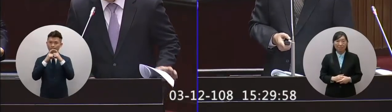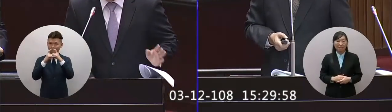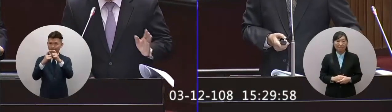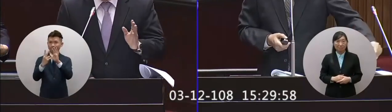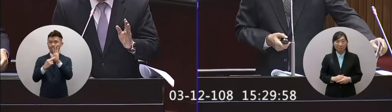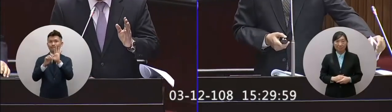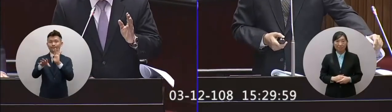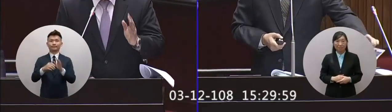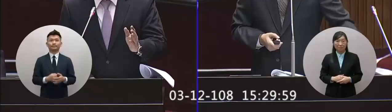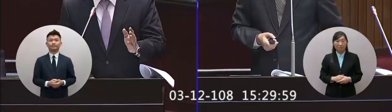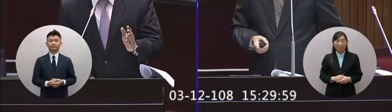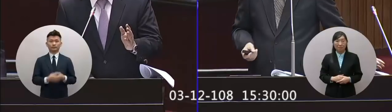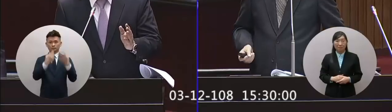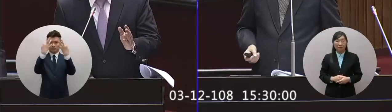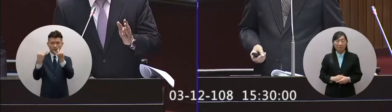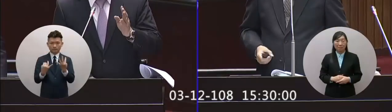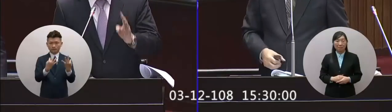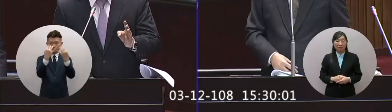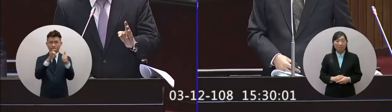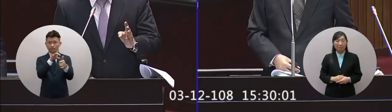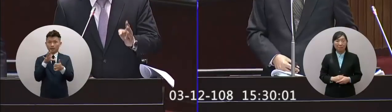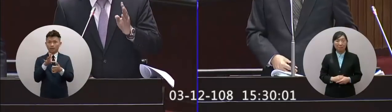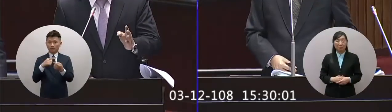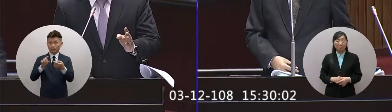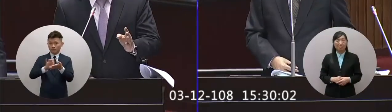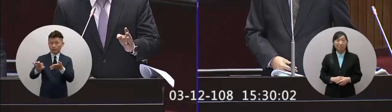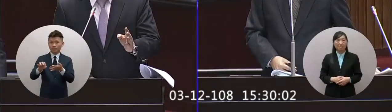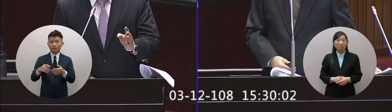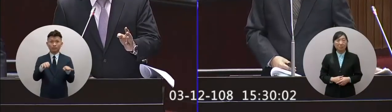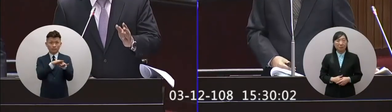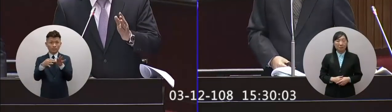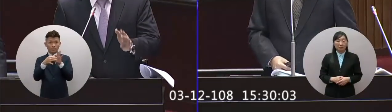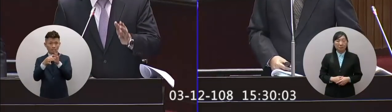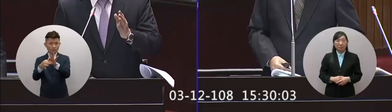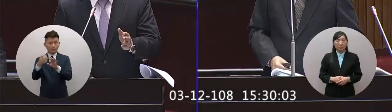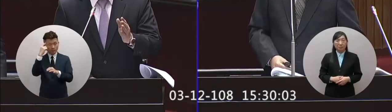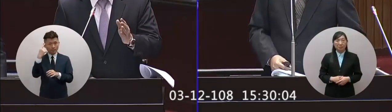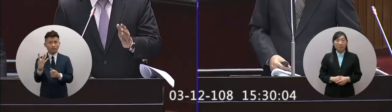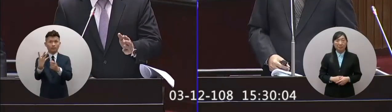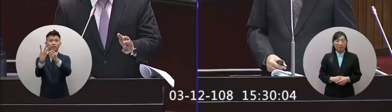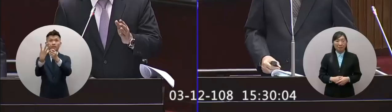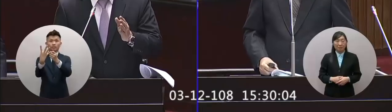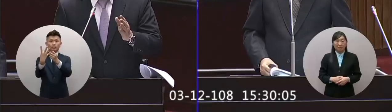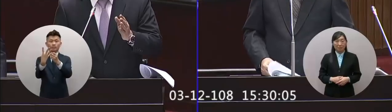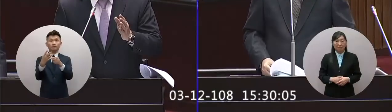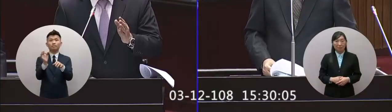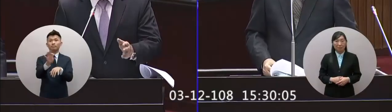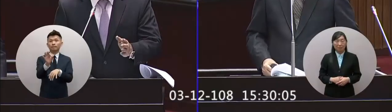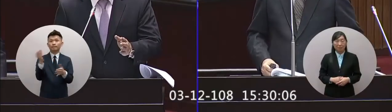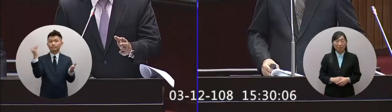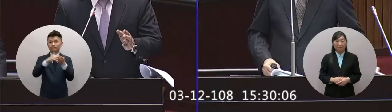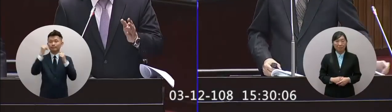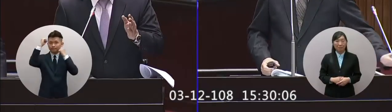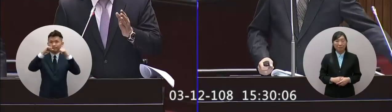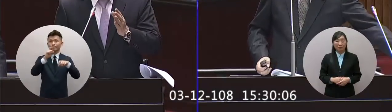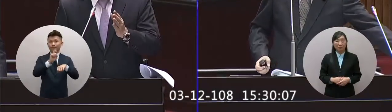哈，大数据的运用，比如说四天连假的第四天，好，我们延长免收费到早上十